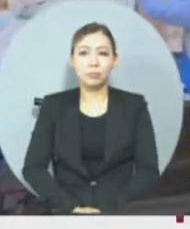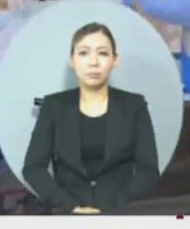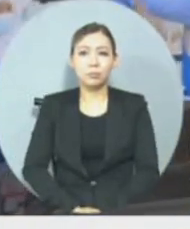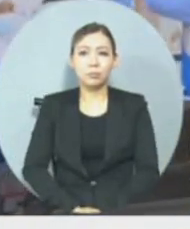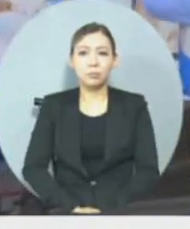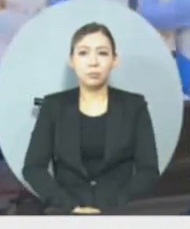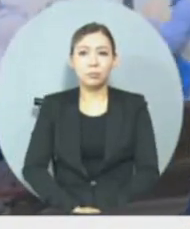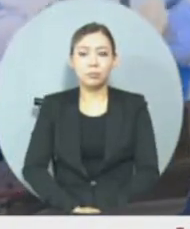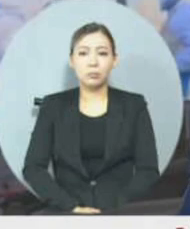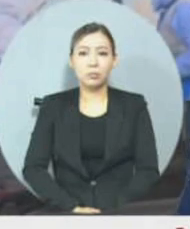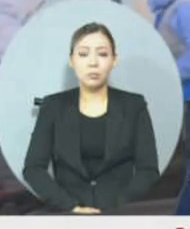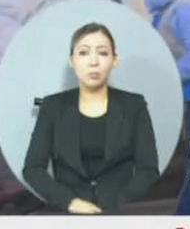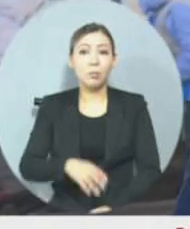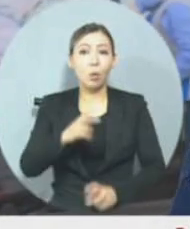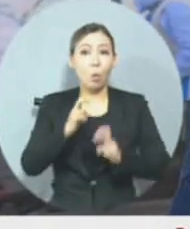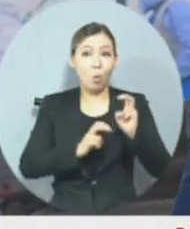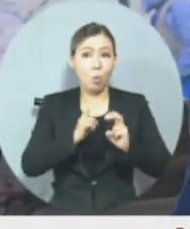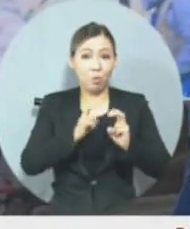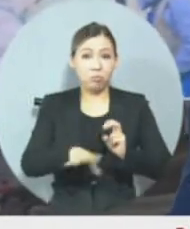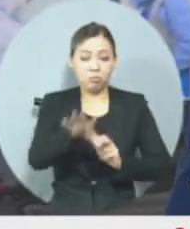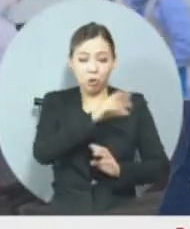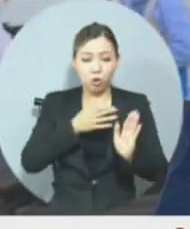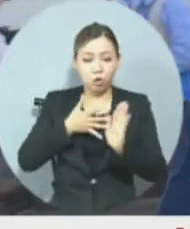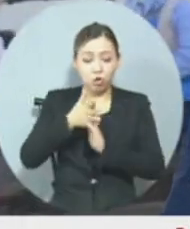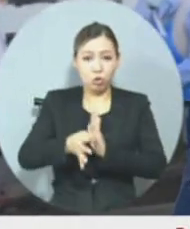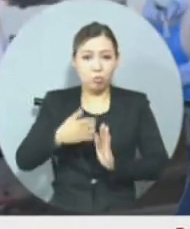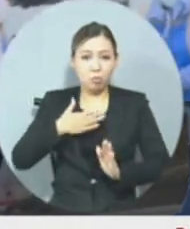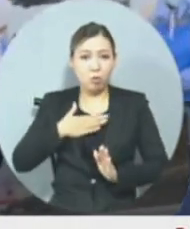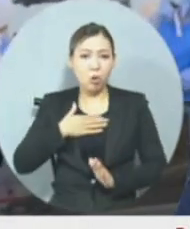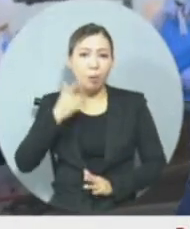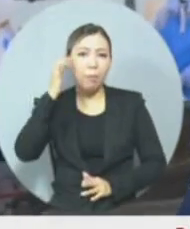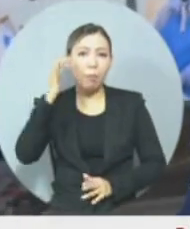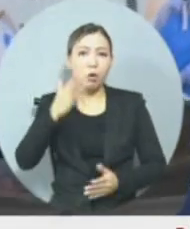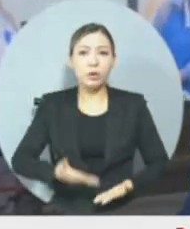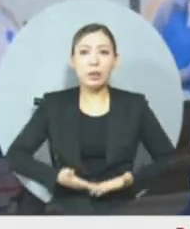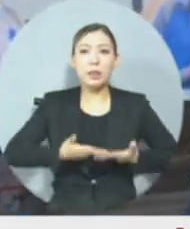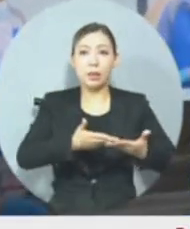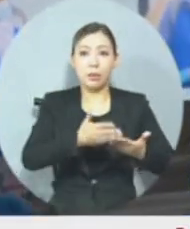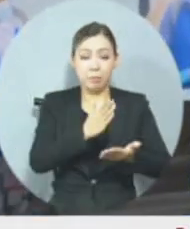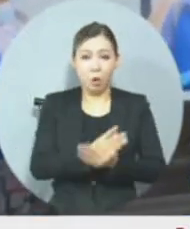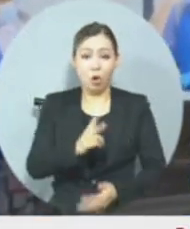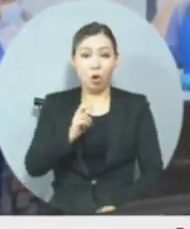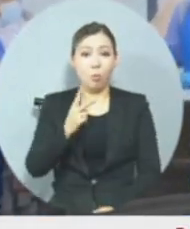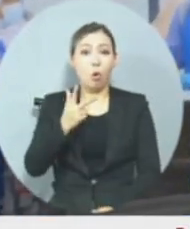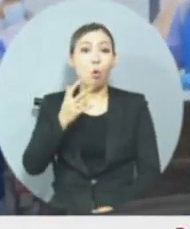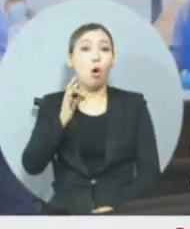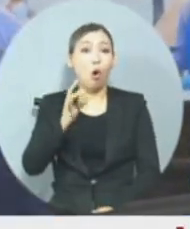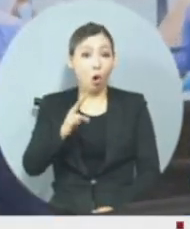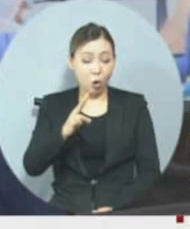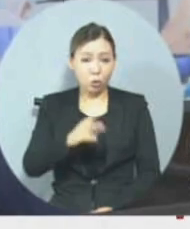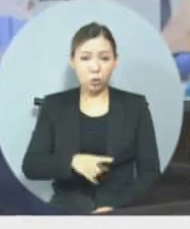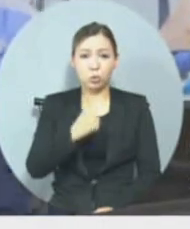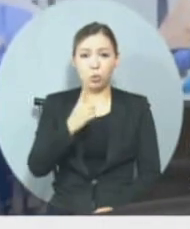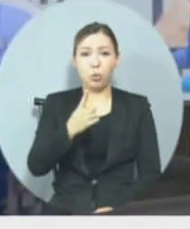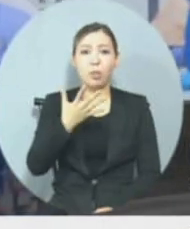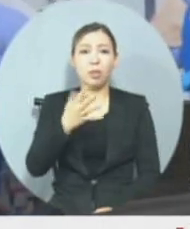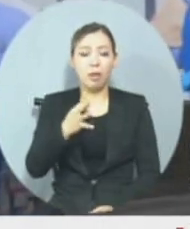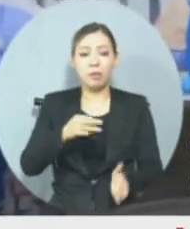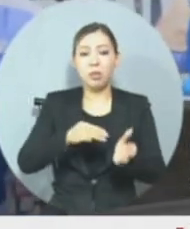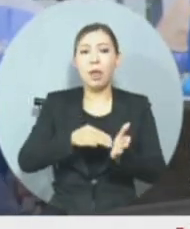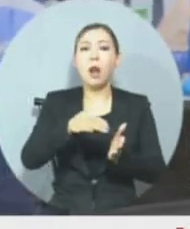бүх одоо бодлогууд дээр бид төсвийн бодлогын дэмжлэг үзүүлж байна. За 2023 онд гэхэд 150 тэрбум